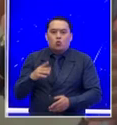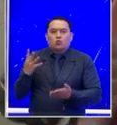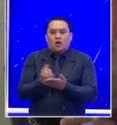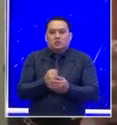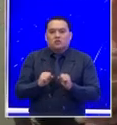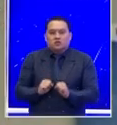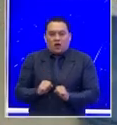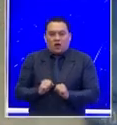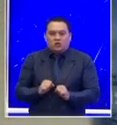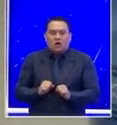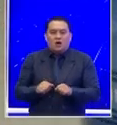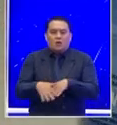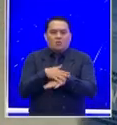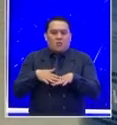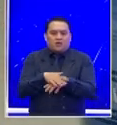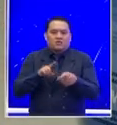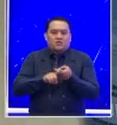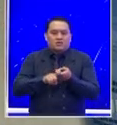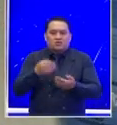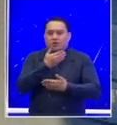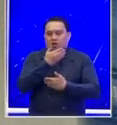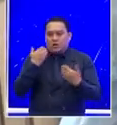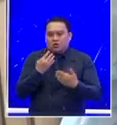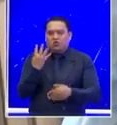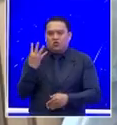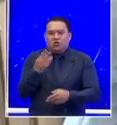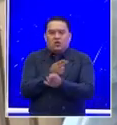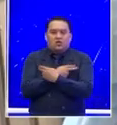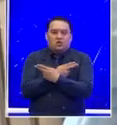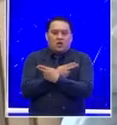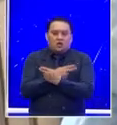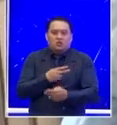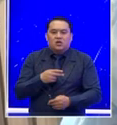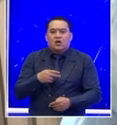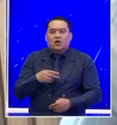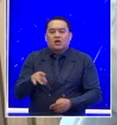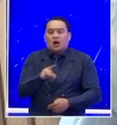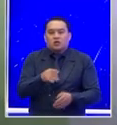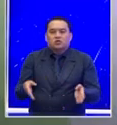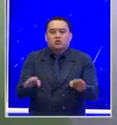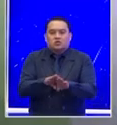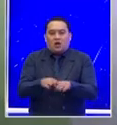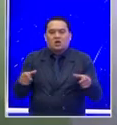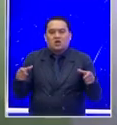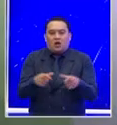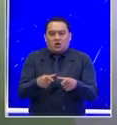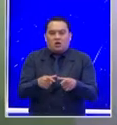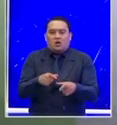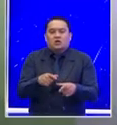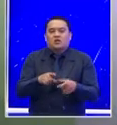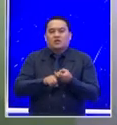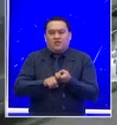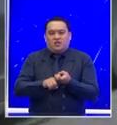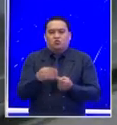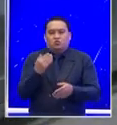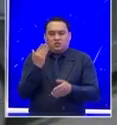удалось избежать массового заражения вирусом. Сейчас 4 дачных массива Ембекши-Казахского района закрыли на карантин из-за